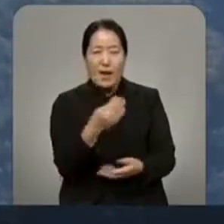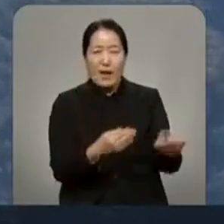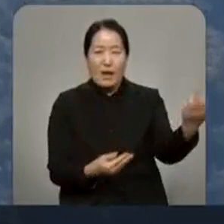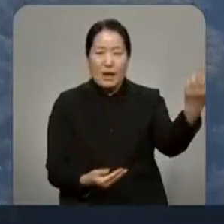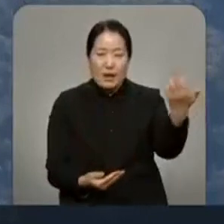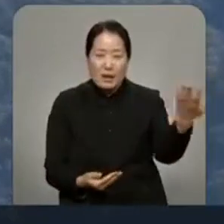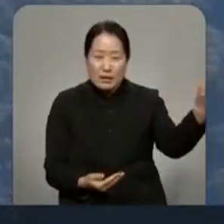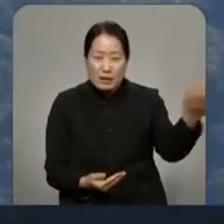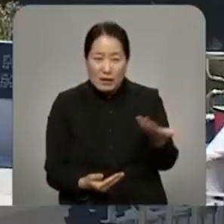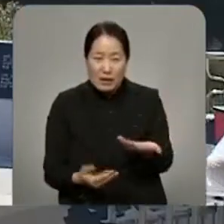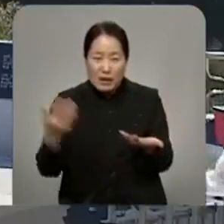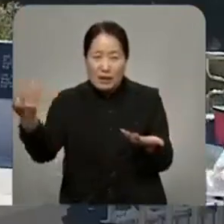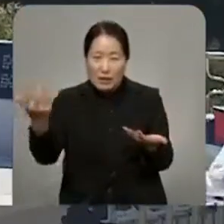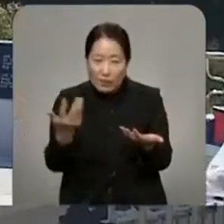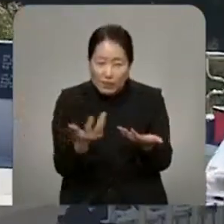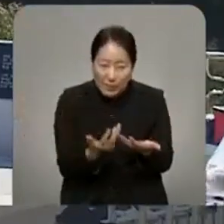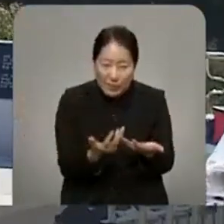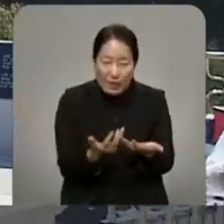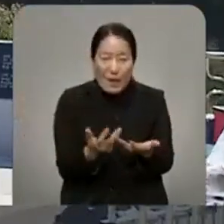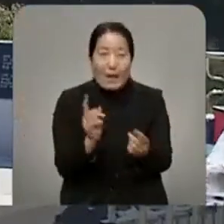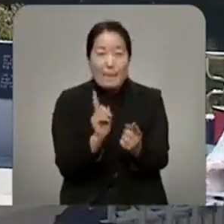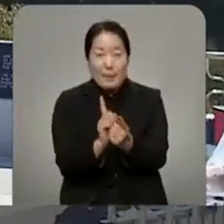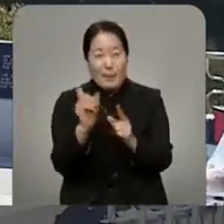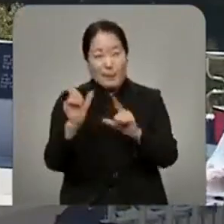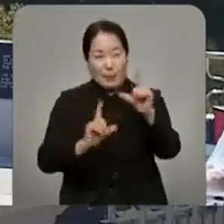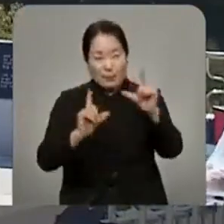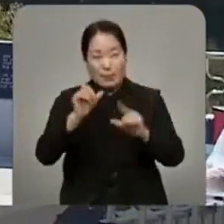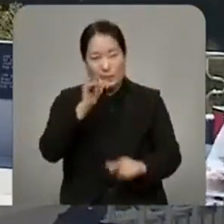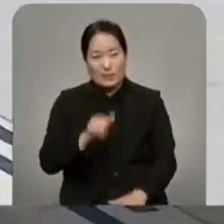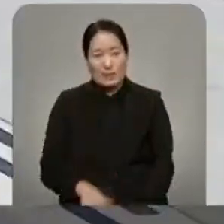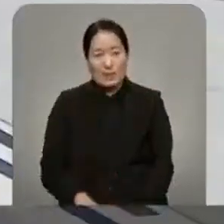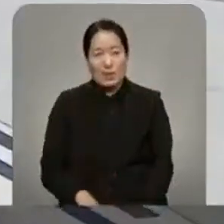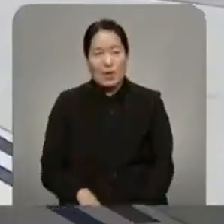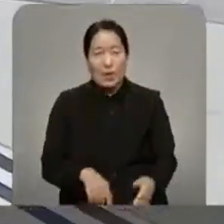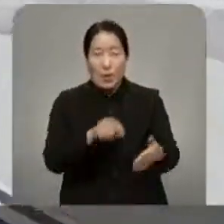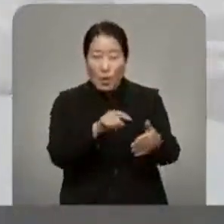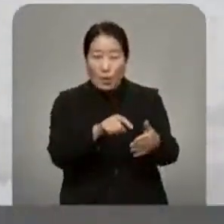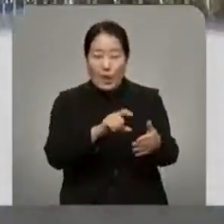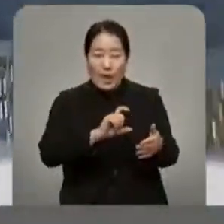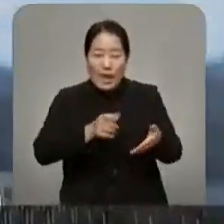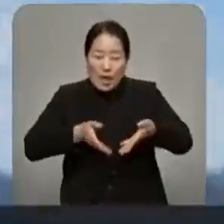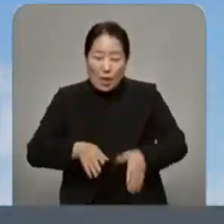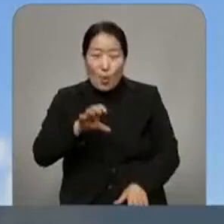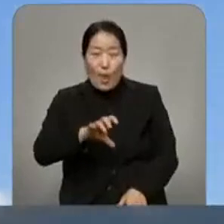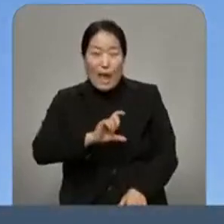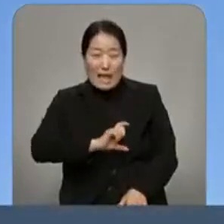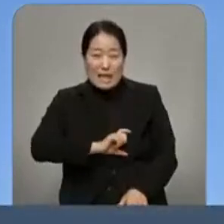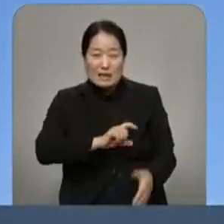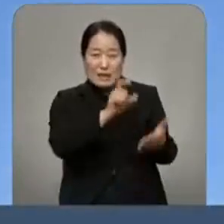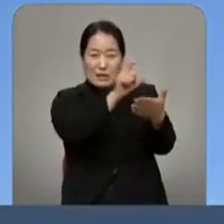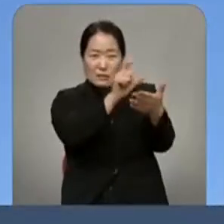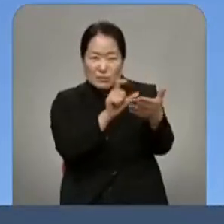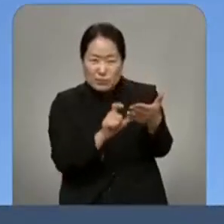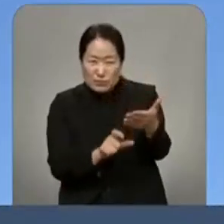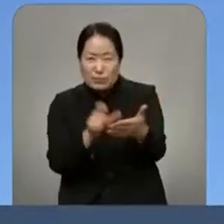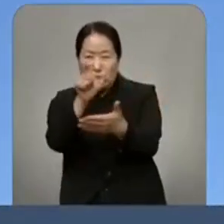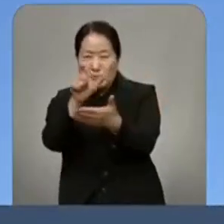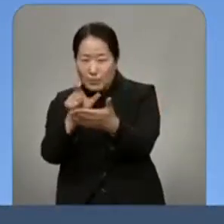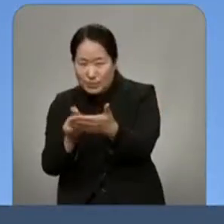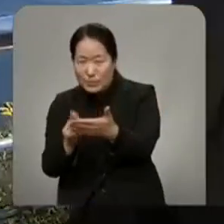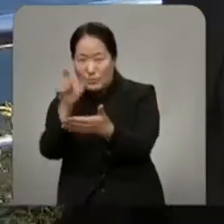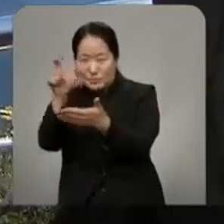모습을 본떴습니다. 망향비에는 조교리, 월곡리, 오항리, 사라진 마을의 이름이 오롯이